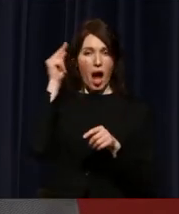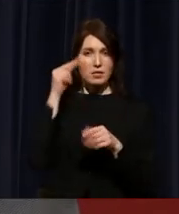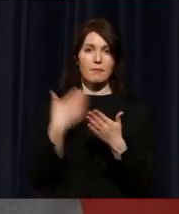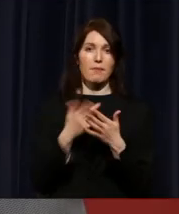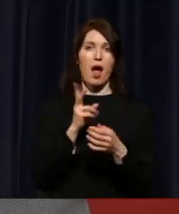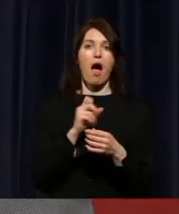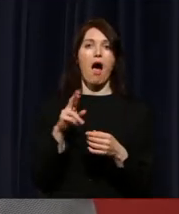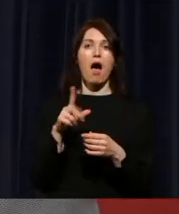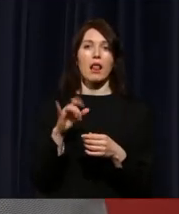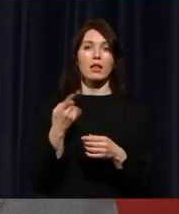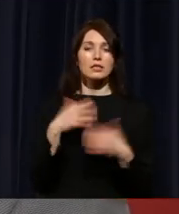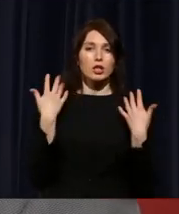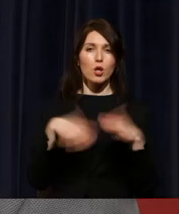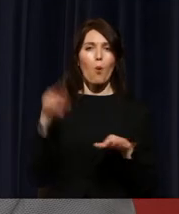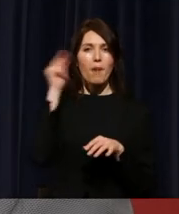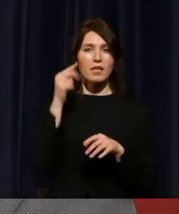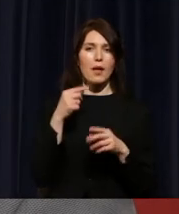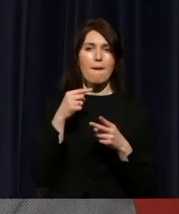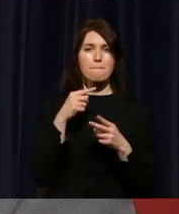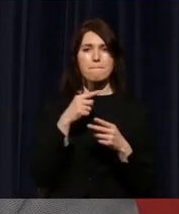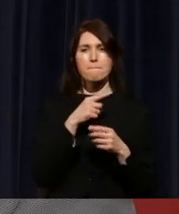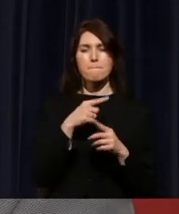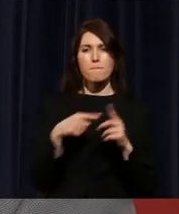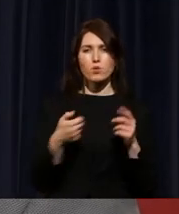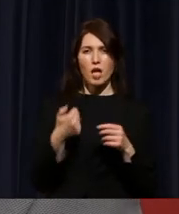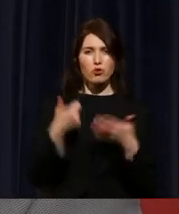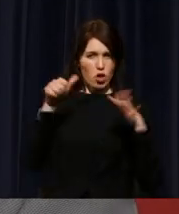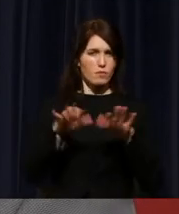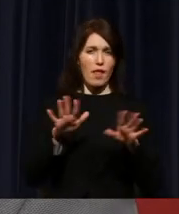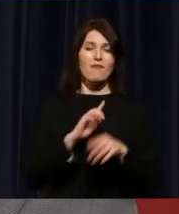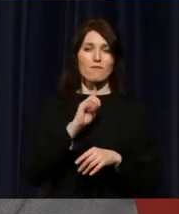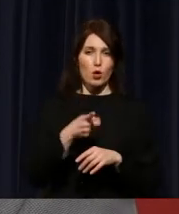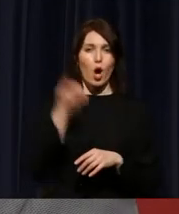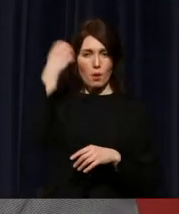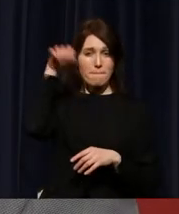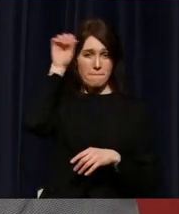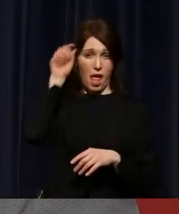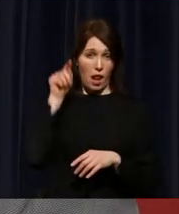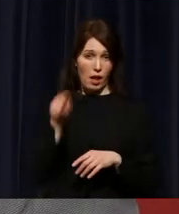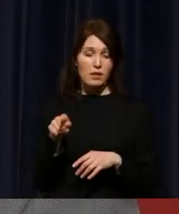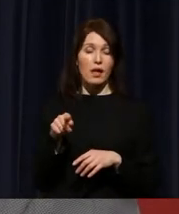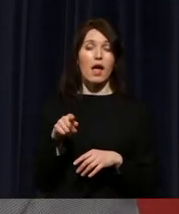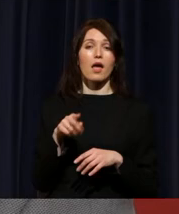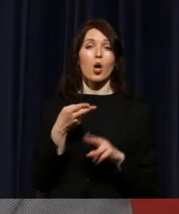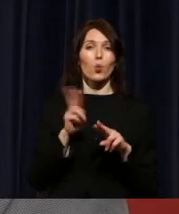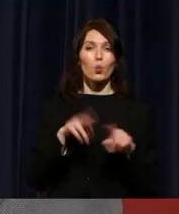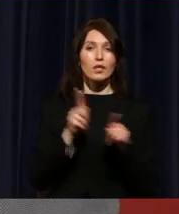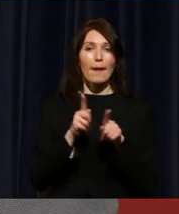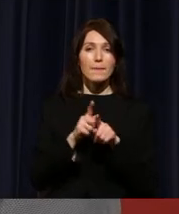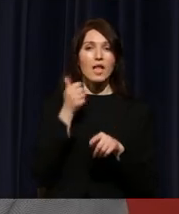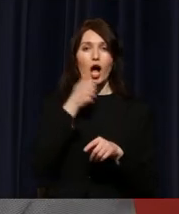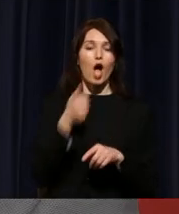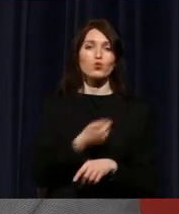Kārlis studēja pusgadu vai gadu, jā, tad Berlīnē Šritē, un tāpēc tās arī